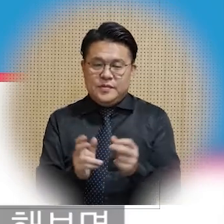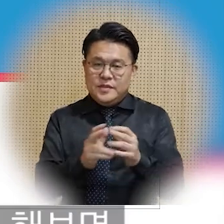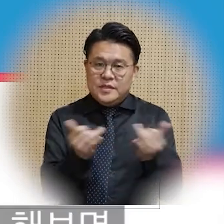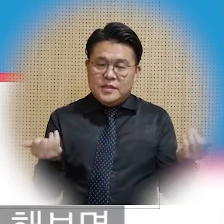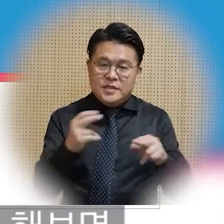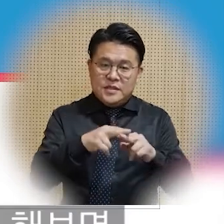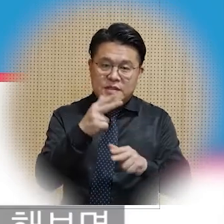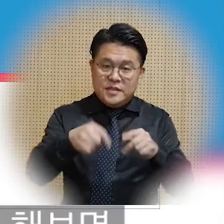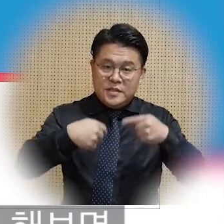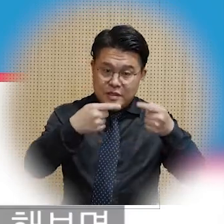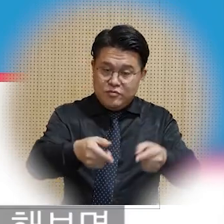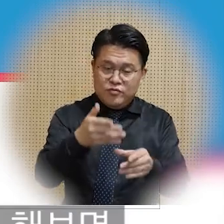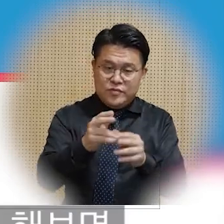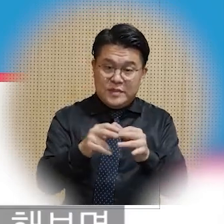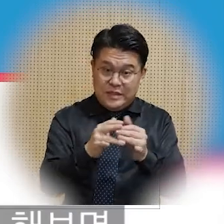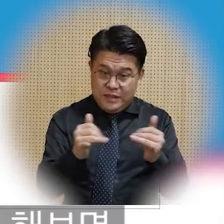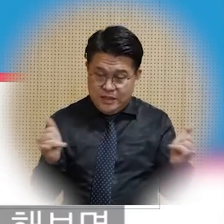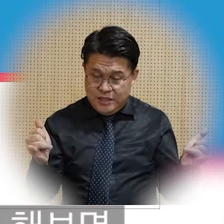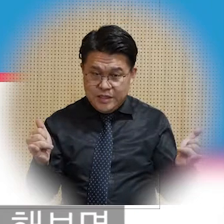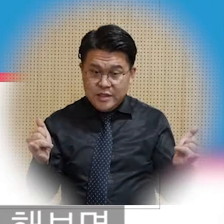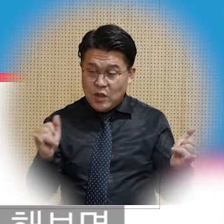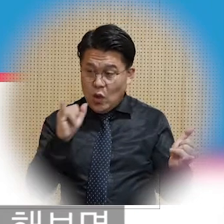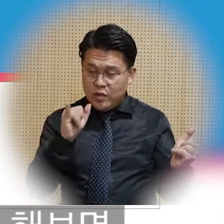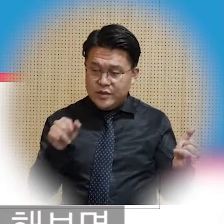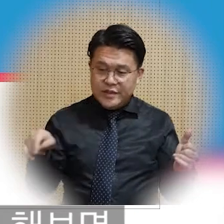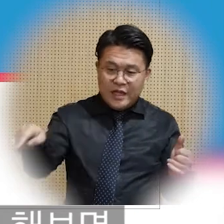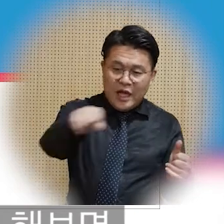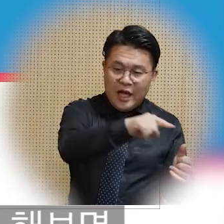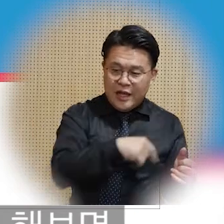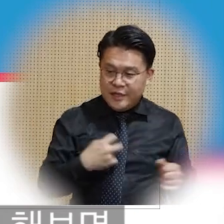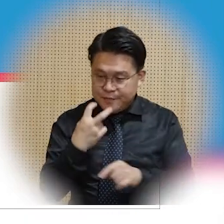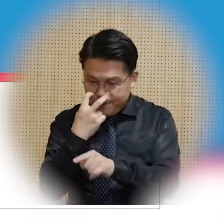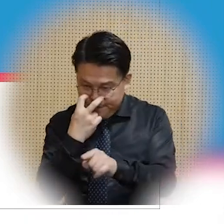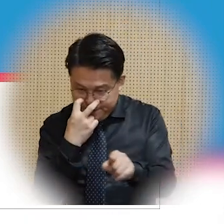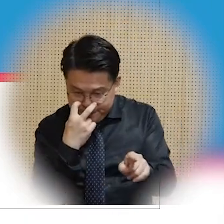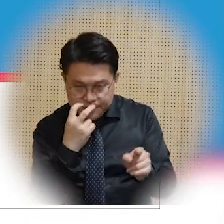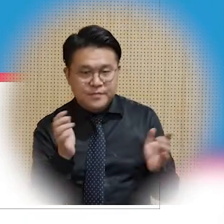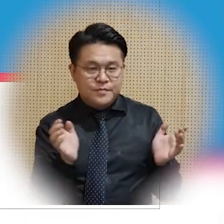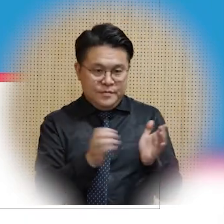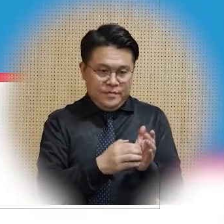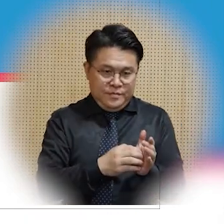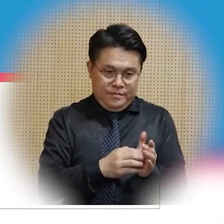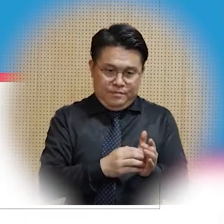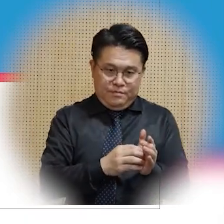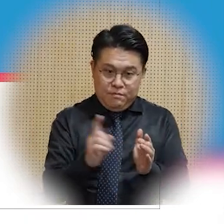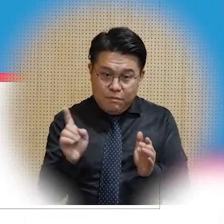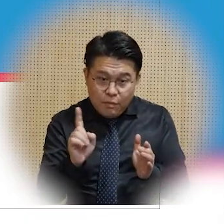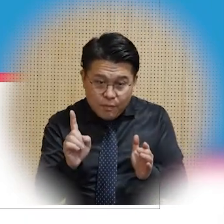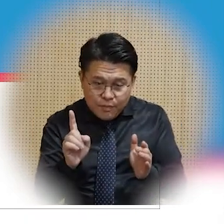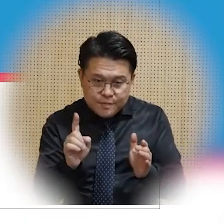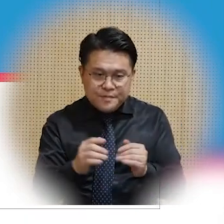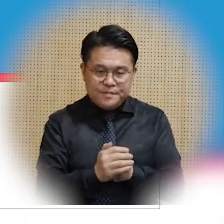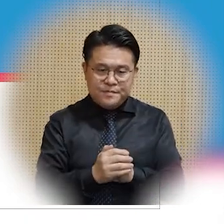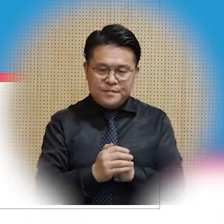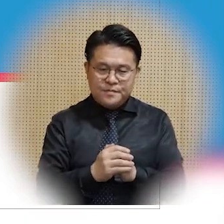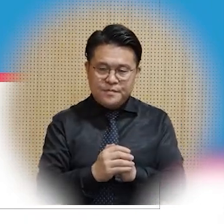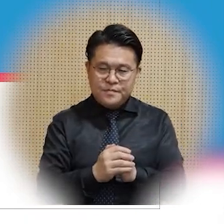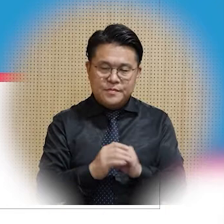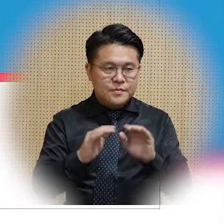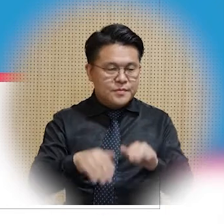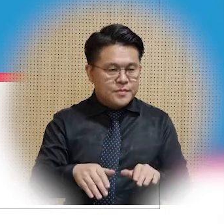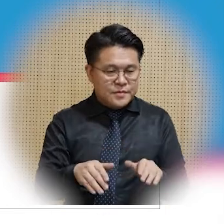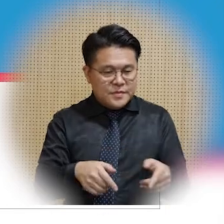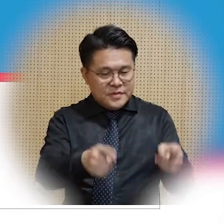사업에 참여하고 있는 그 장애인분들을 이렇게 조사를 해보면, 그 중에 이제 좀